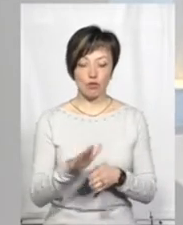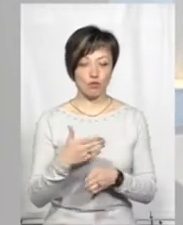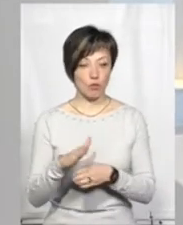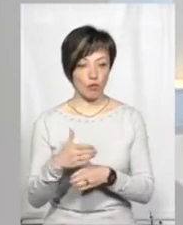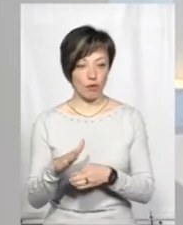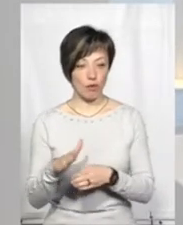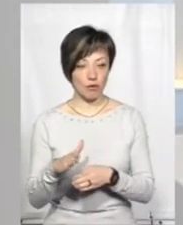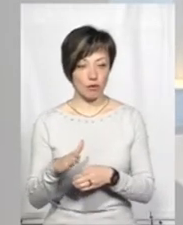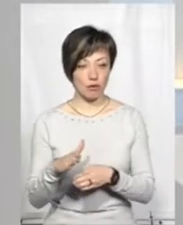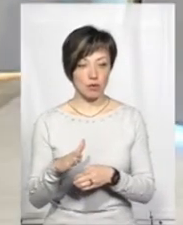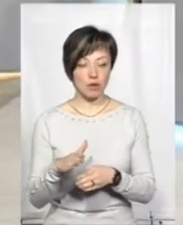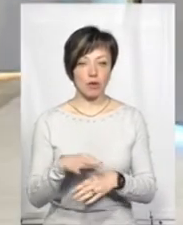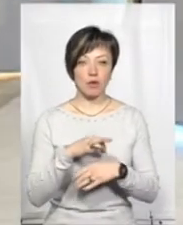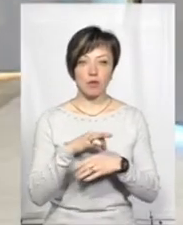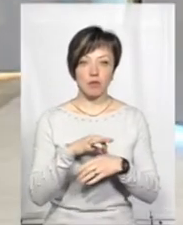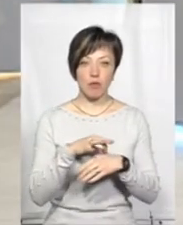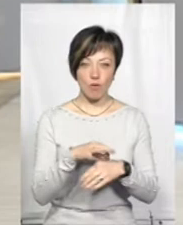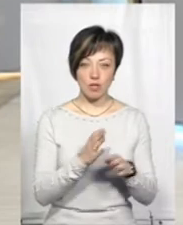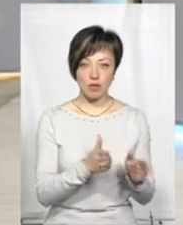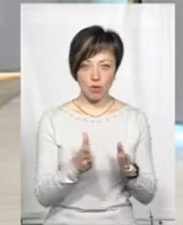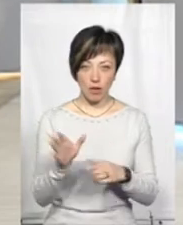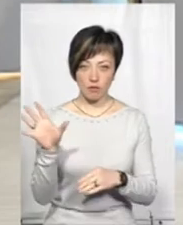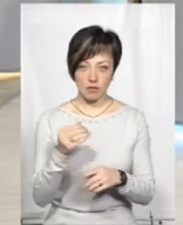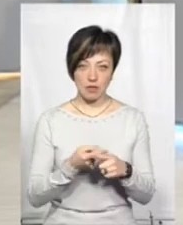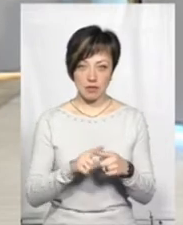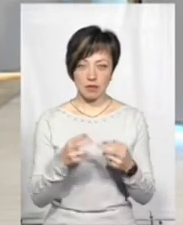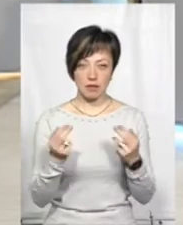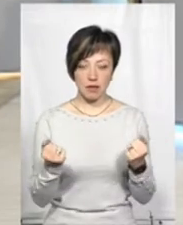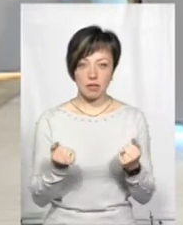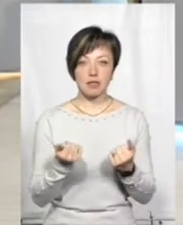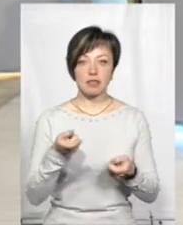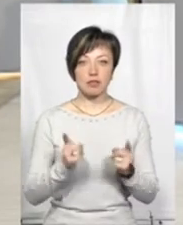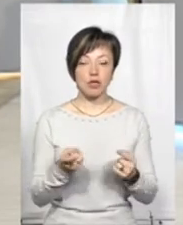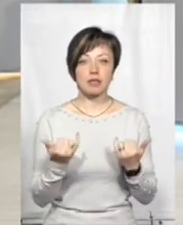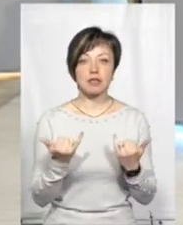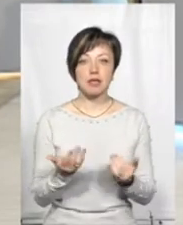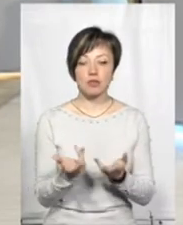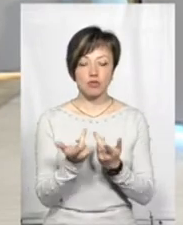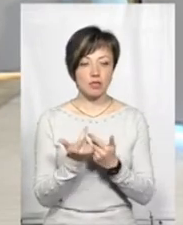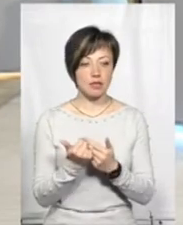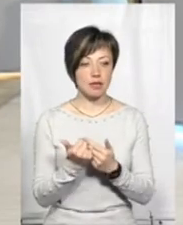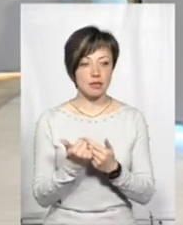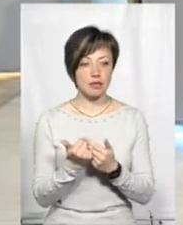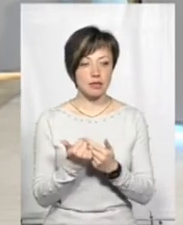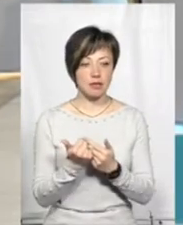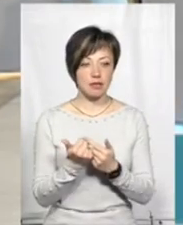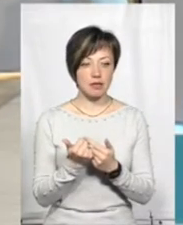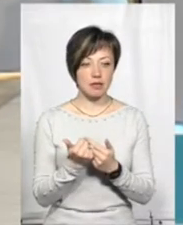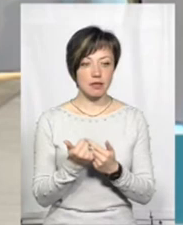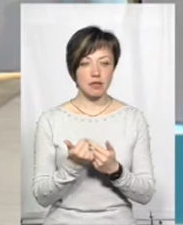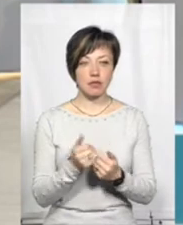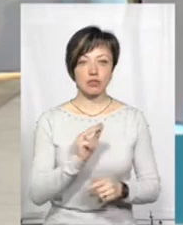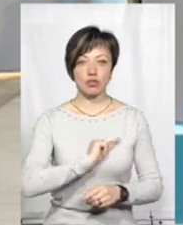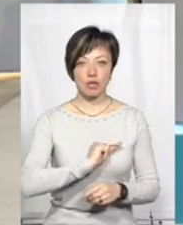поступово приводиться до ладу це все, так? Ну, звичайно. От зараз чисельність там, скажімо так,